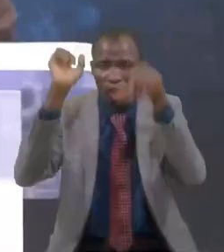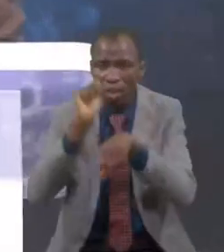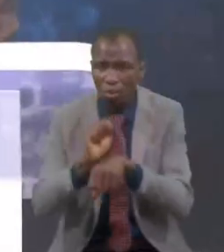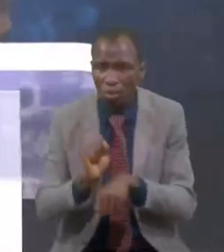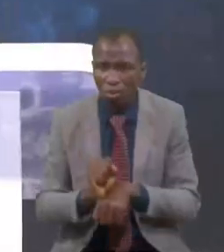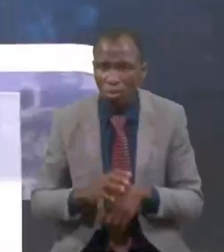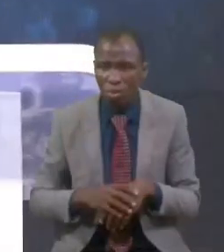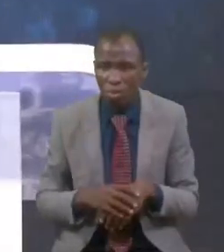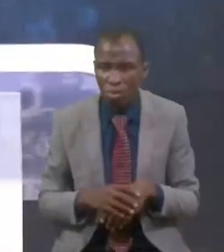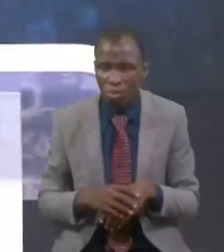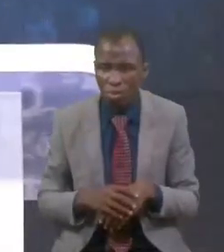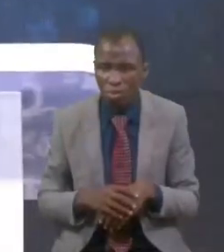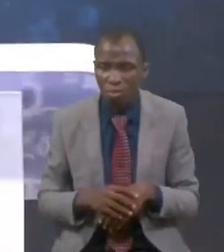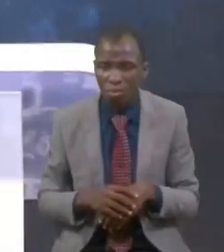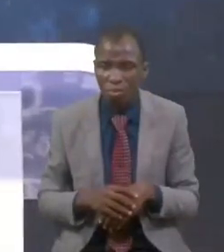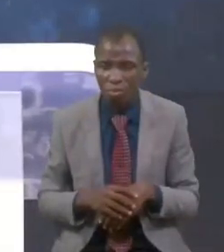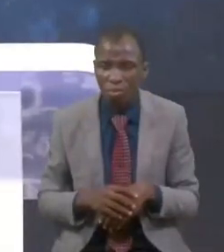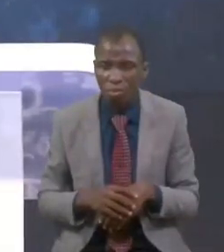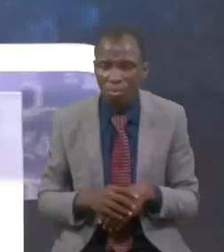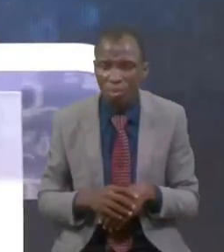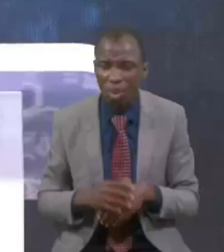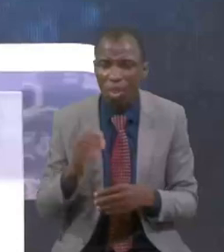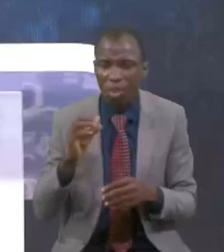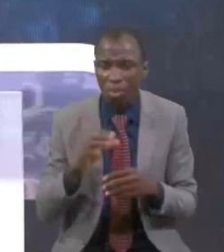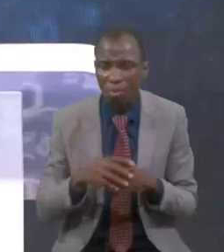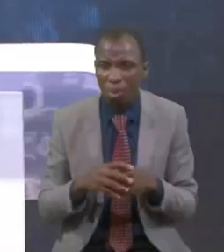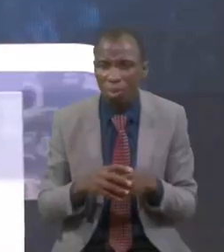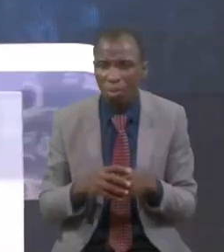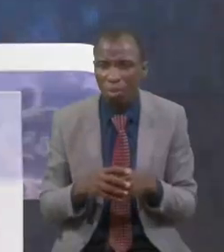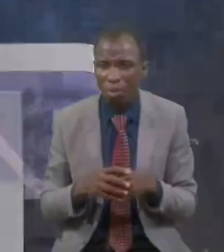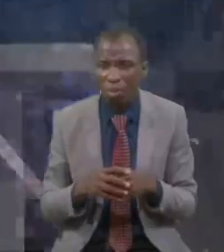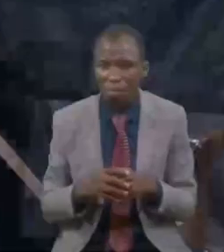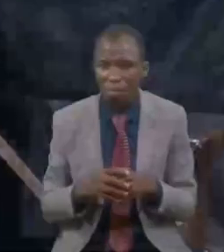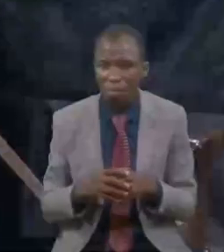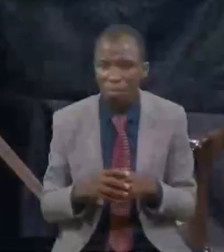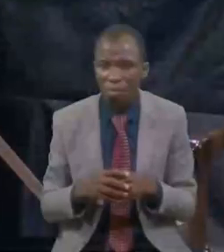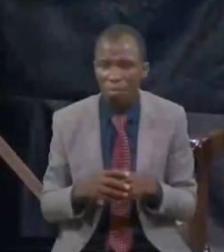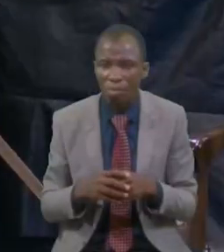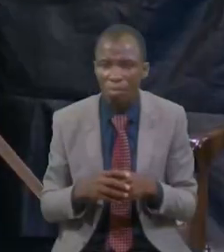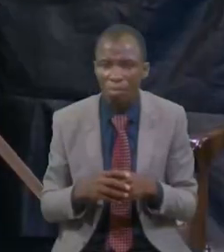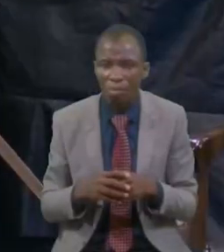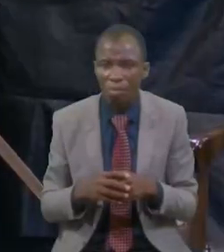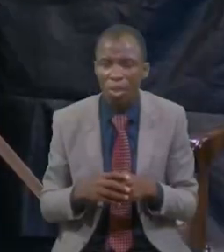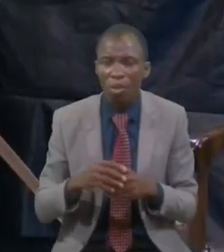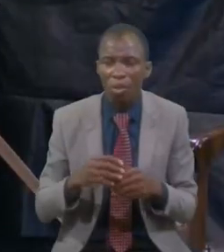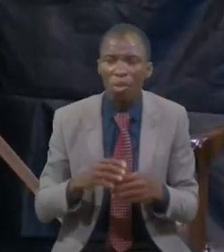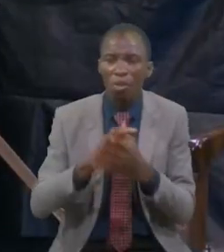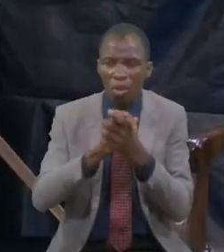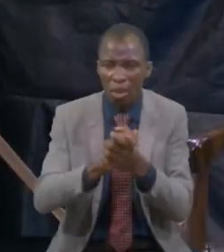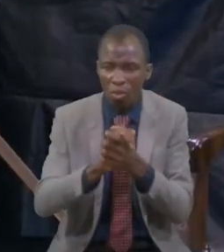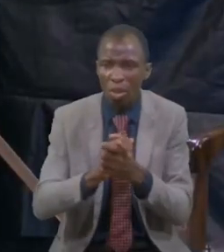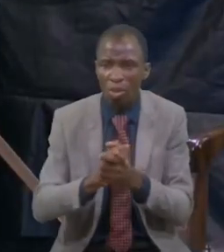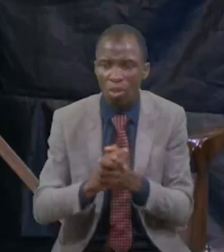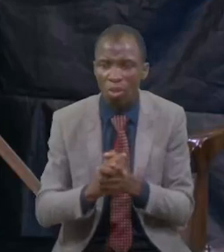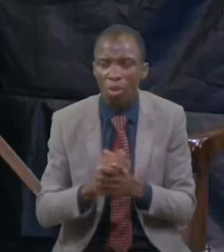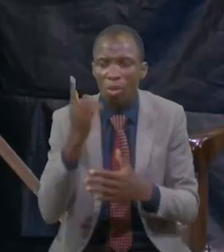miracles confirmé dans votre vie félicitations à vous